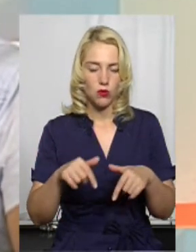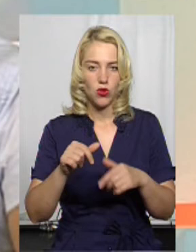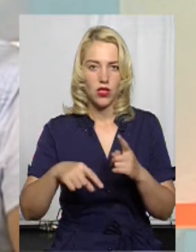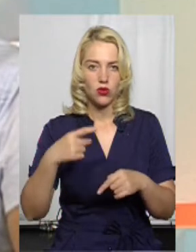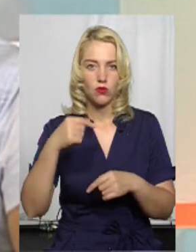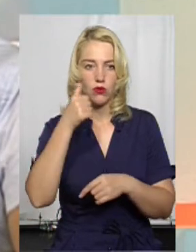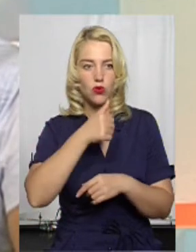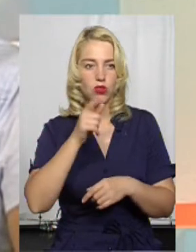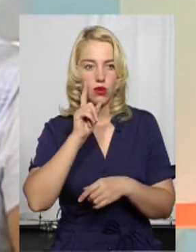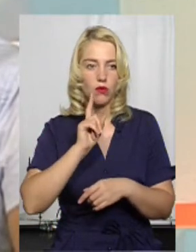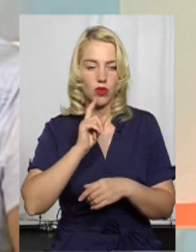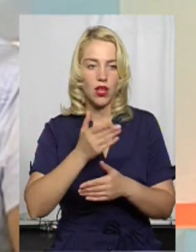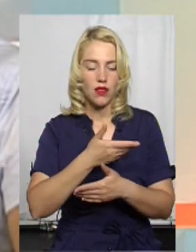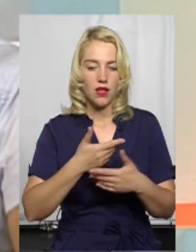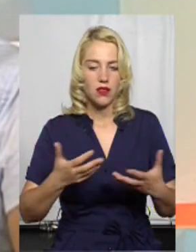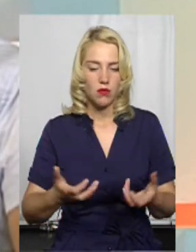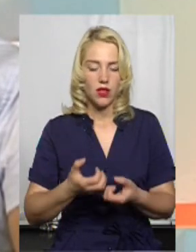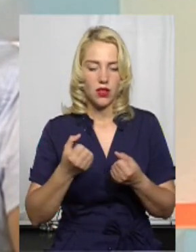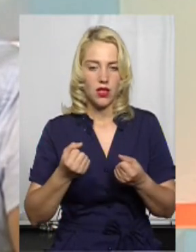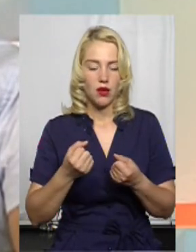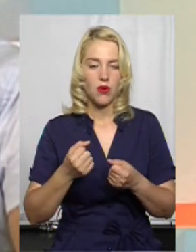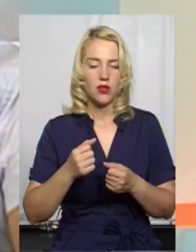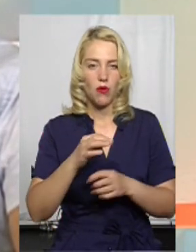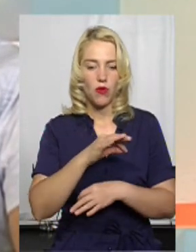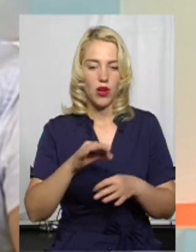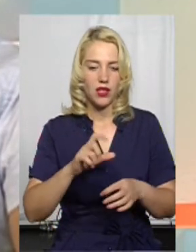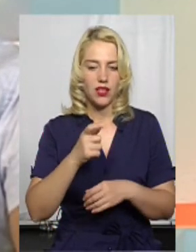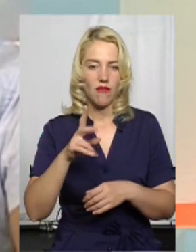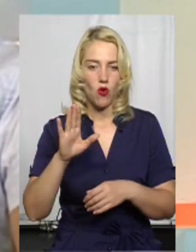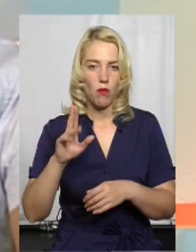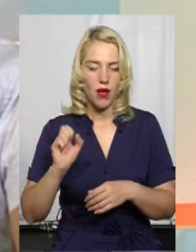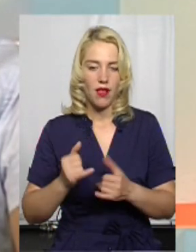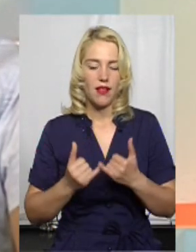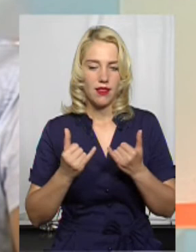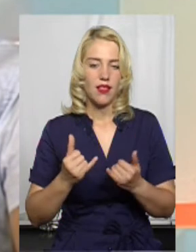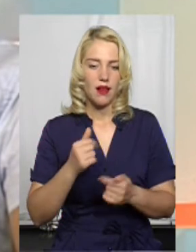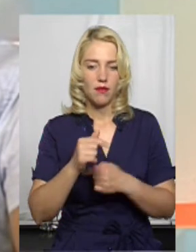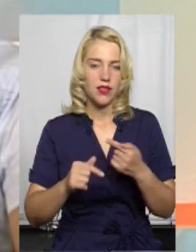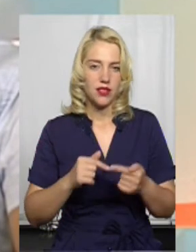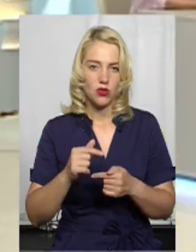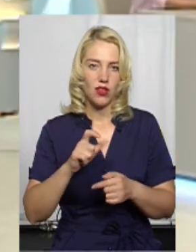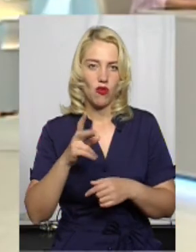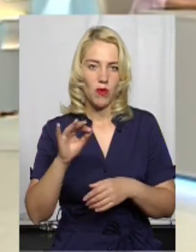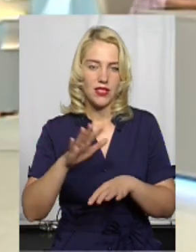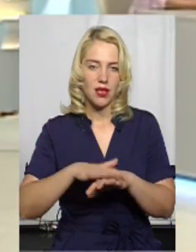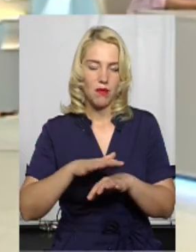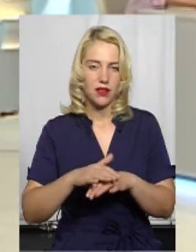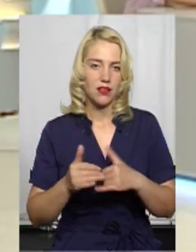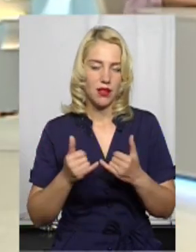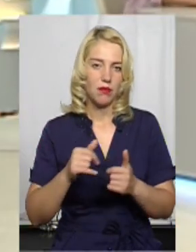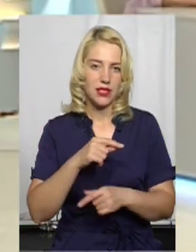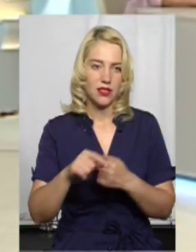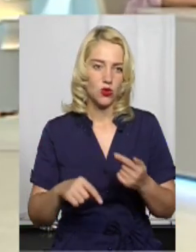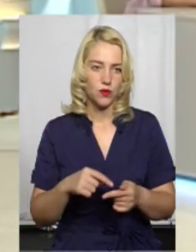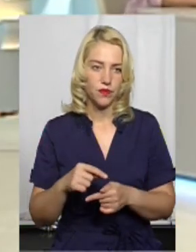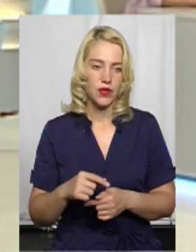року, поки, власне, нас і підтримує проєкт EUFO Business, Європа для бізнесу і Європейський банк реконструкції та розвитку. Пане Ігорі, що маєте додати?